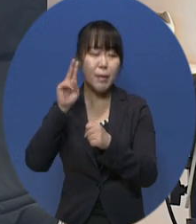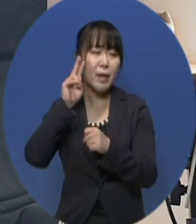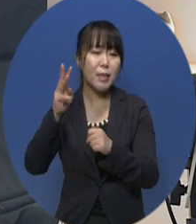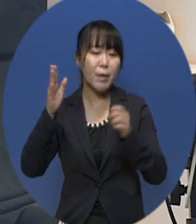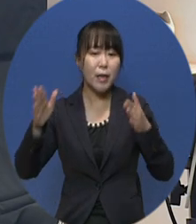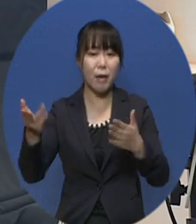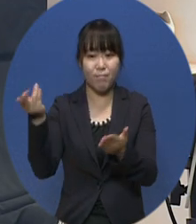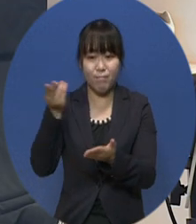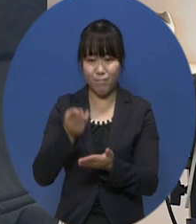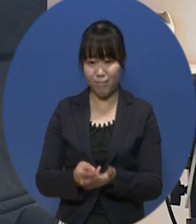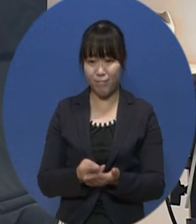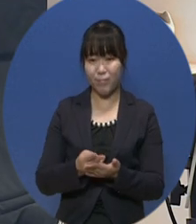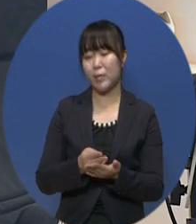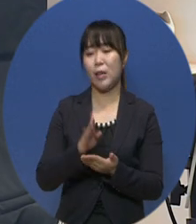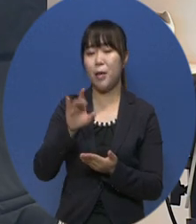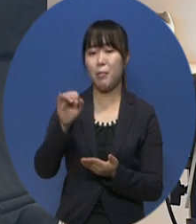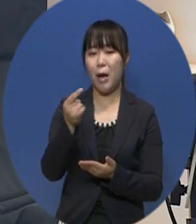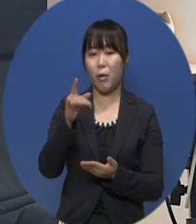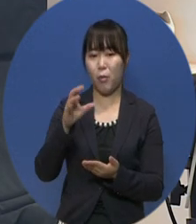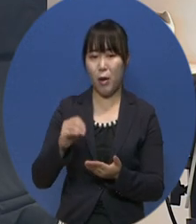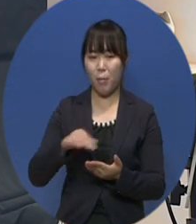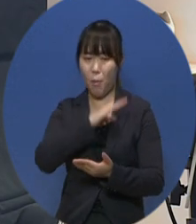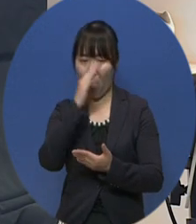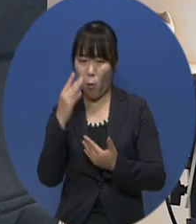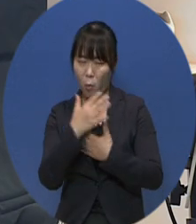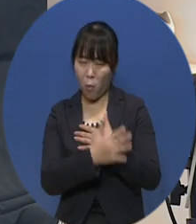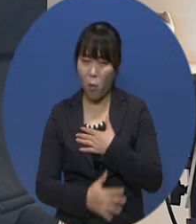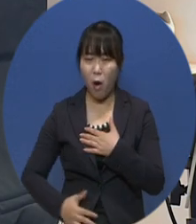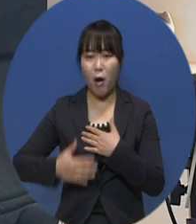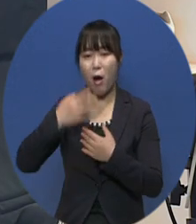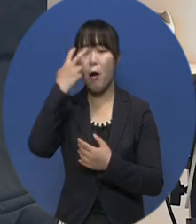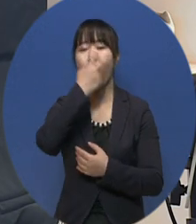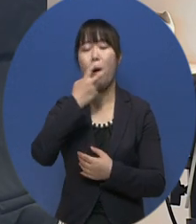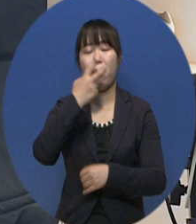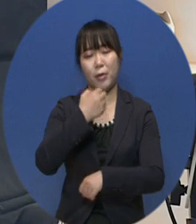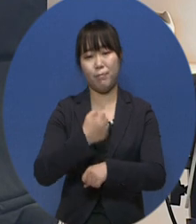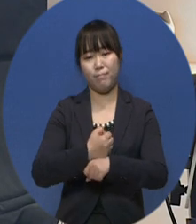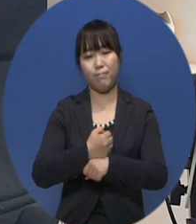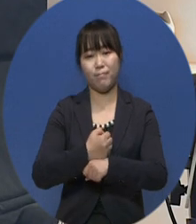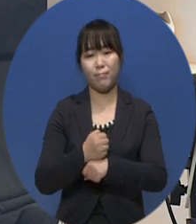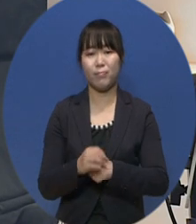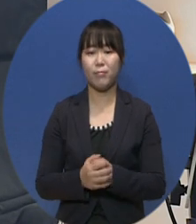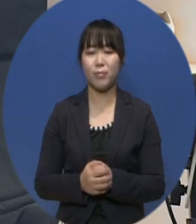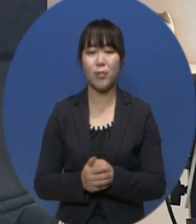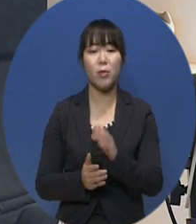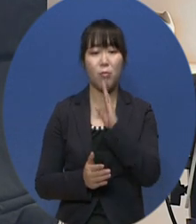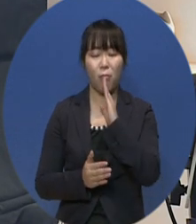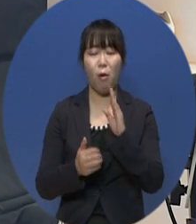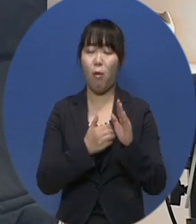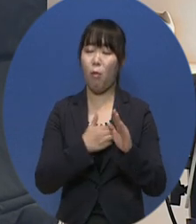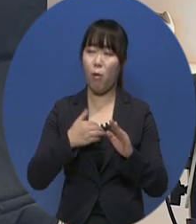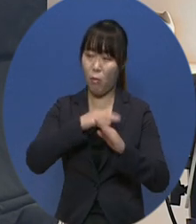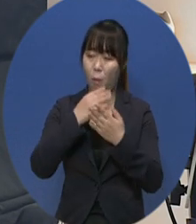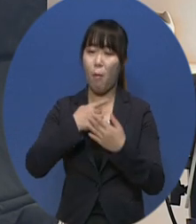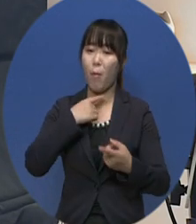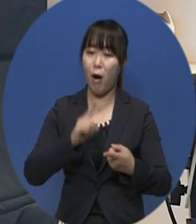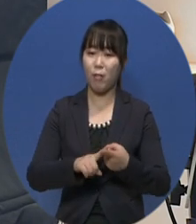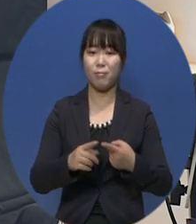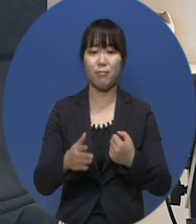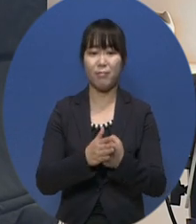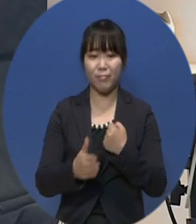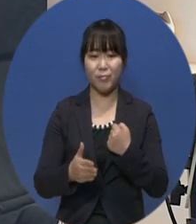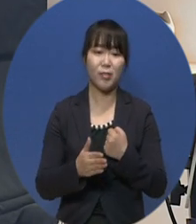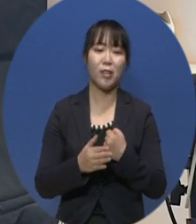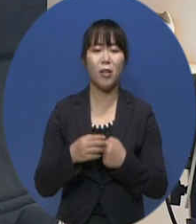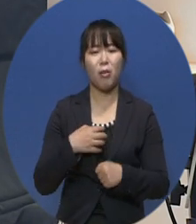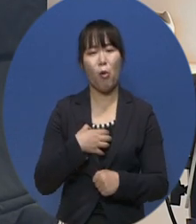해서 방광을 비롯한 전체적인 검사를 다 하는 겁니다. 그래서 네. 그래서 거의 굉장히 만족도가 높아서요. 네, 네. 좀